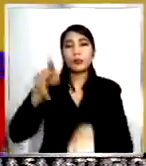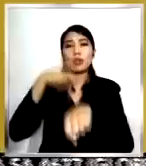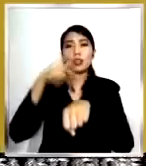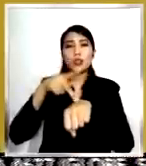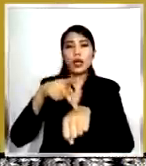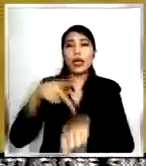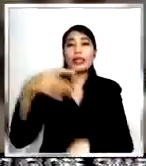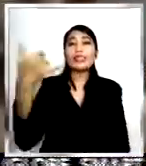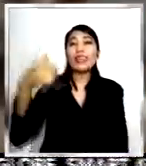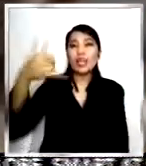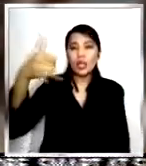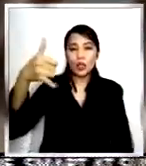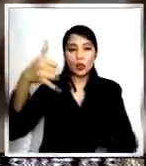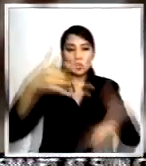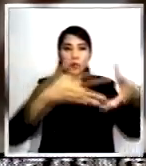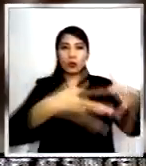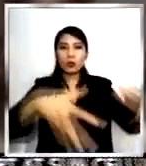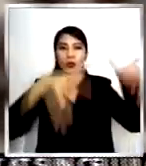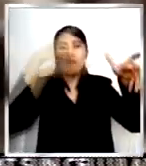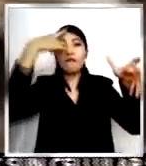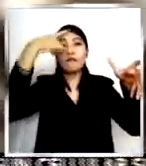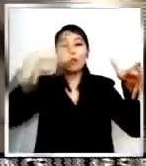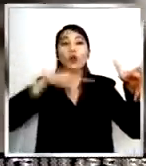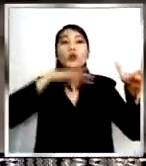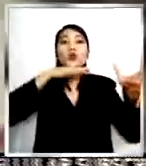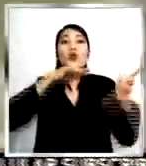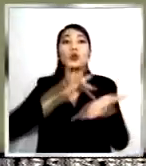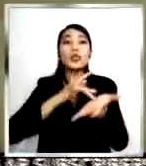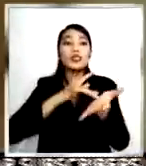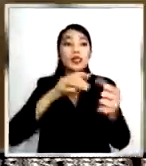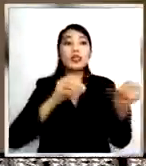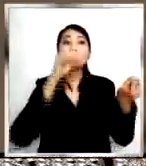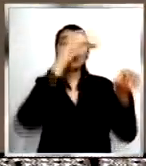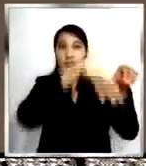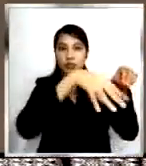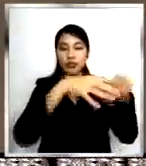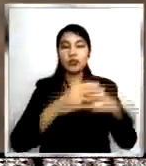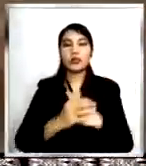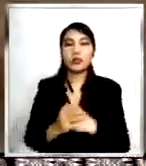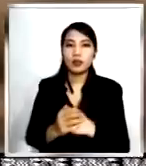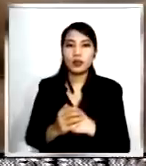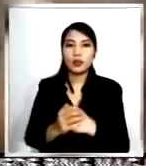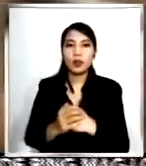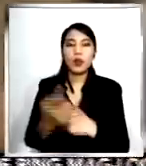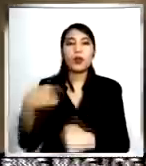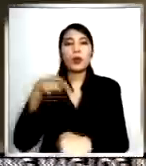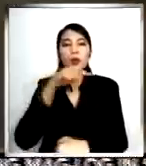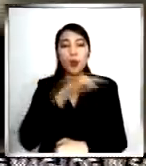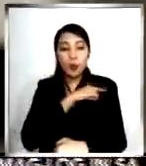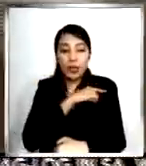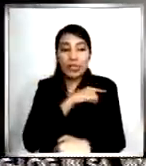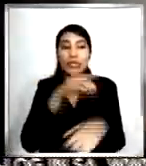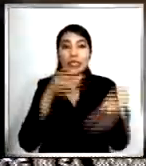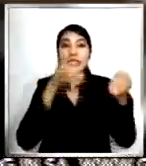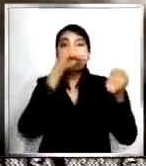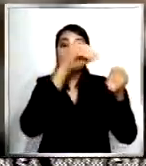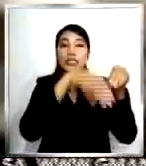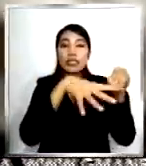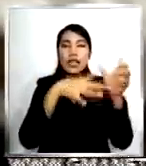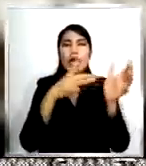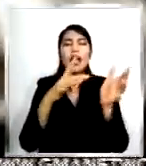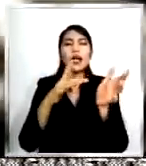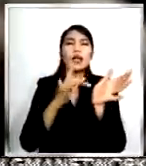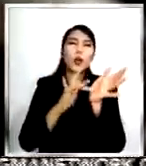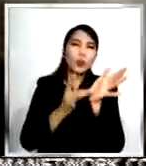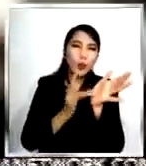infectious waste. One yellow bin wherein identified kung saan titatapon yung mga household healthcare waste na yan. Would you imagine we